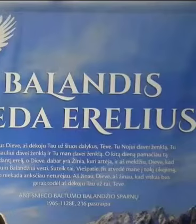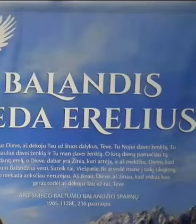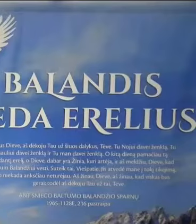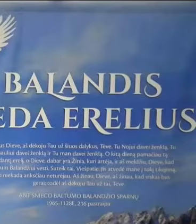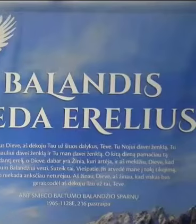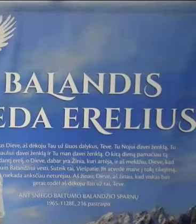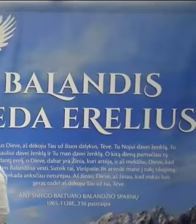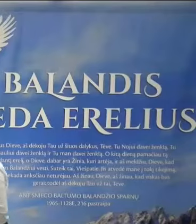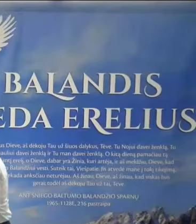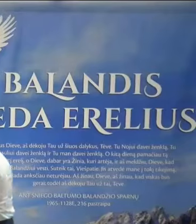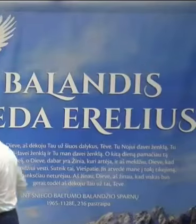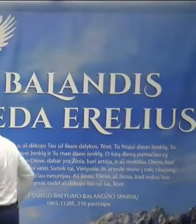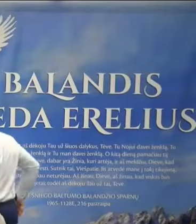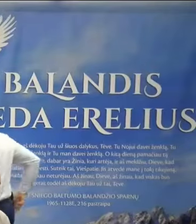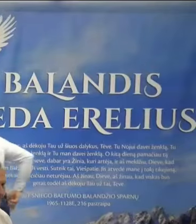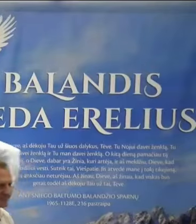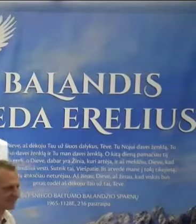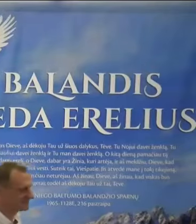Не было бы сумку.